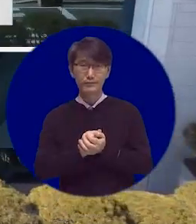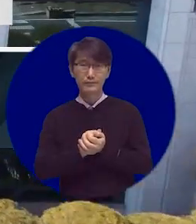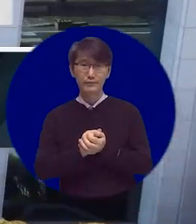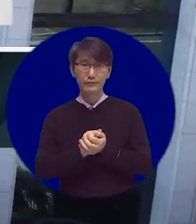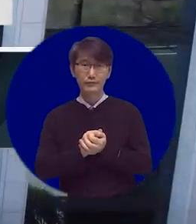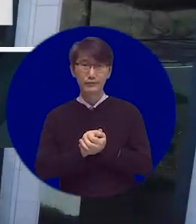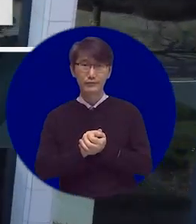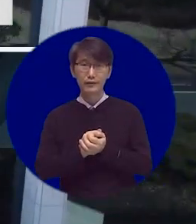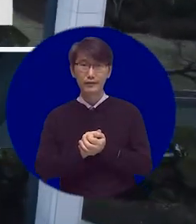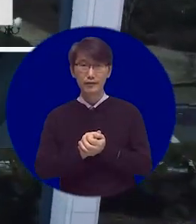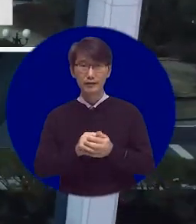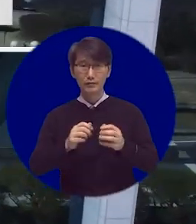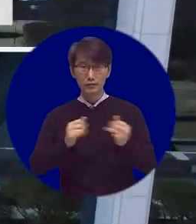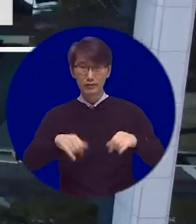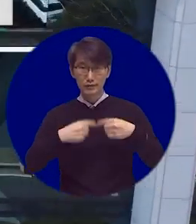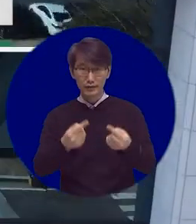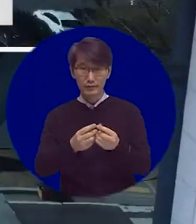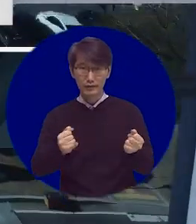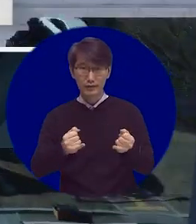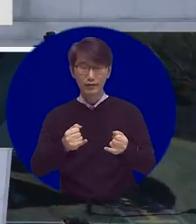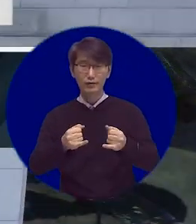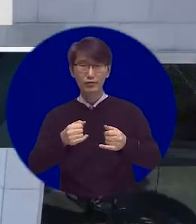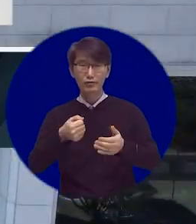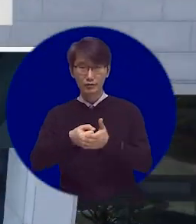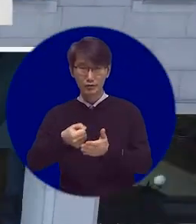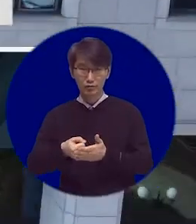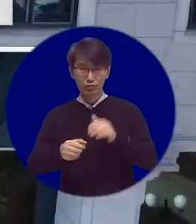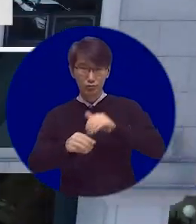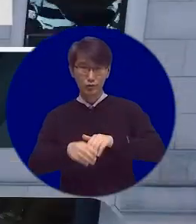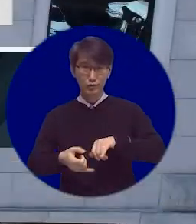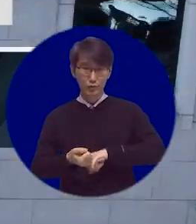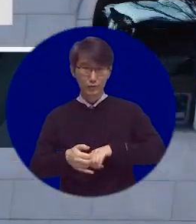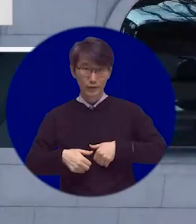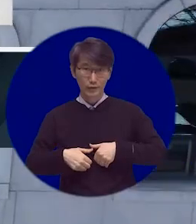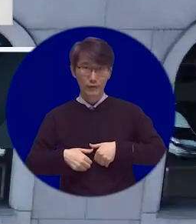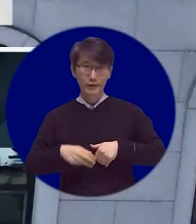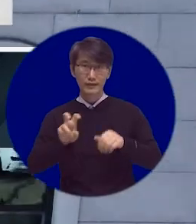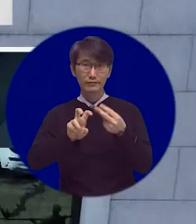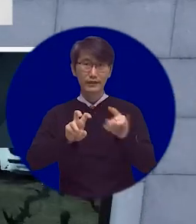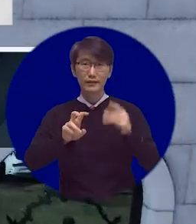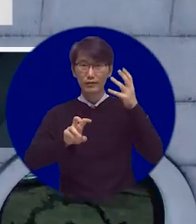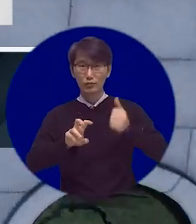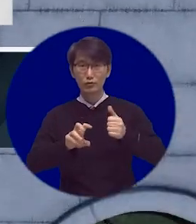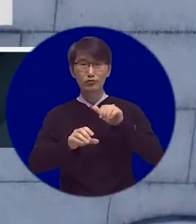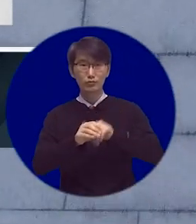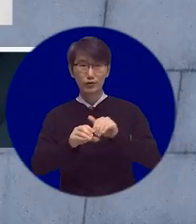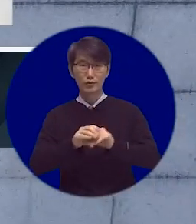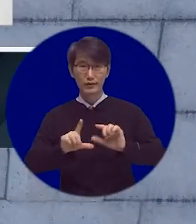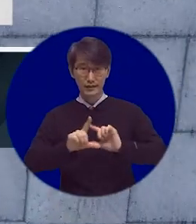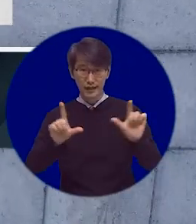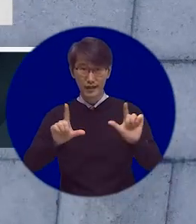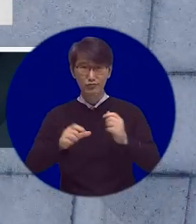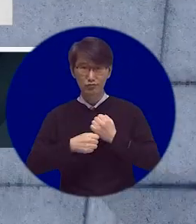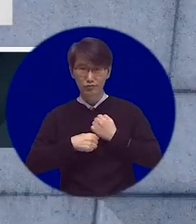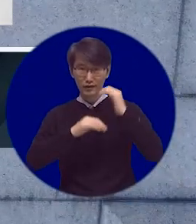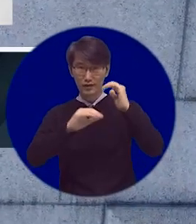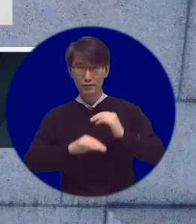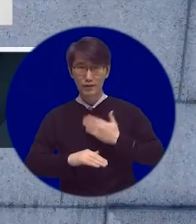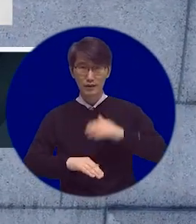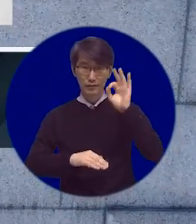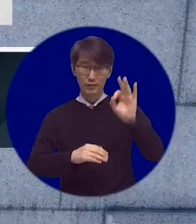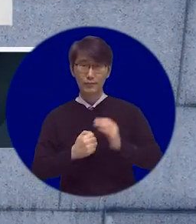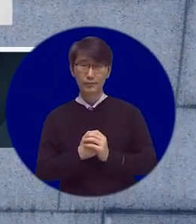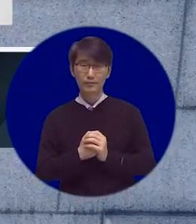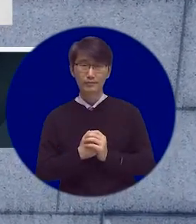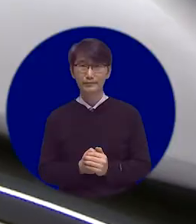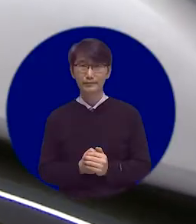실시됩니다. 선거인은 선거일에 반드시 지정된 투표소에서 투표해야 하는데요. 제20대 대통령 선거 선거일에 유의해야 할